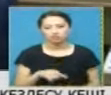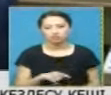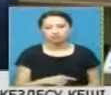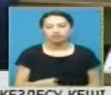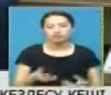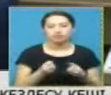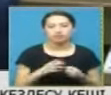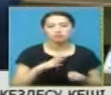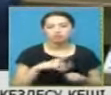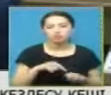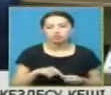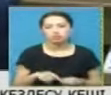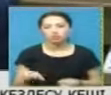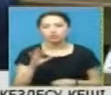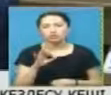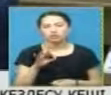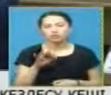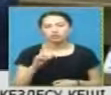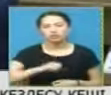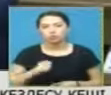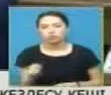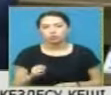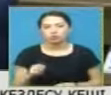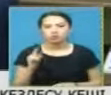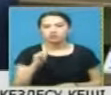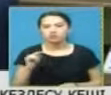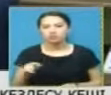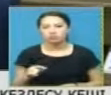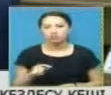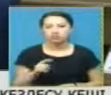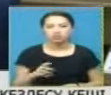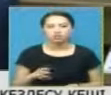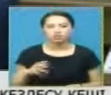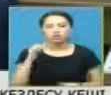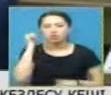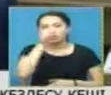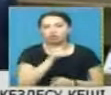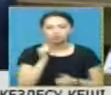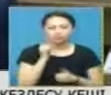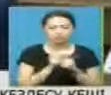жерінде біздің қарулас жолдастарымызды әр жыл сайын еске алып отырамыз.